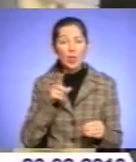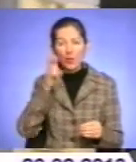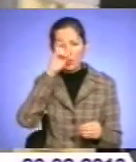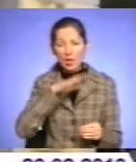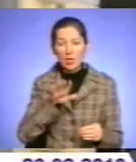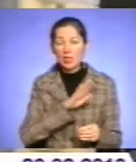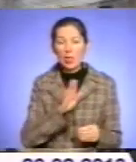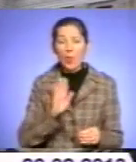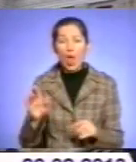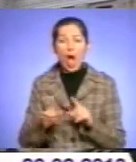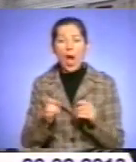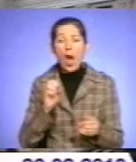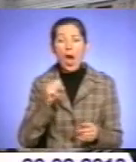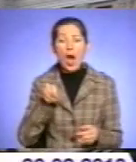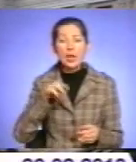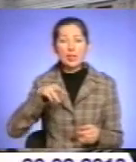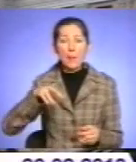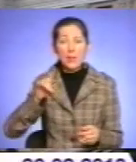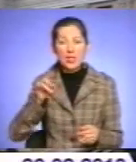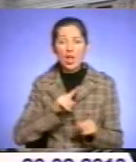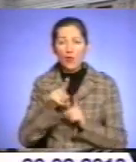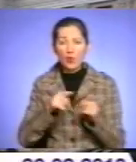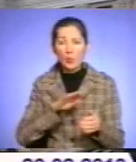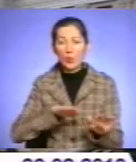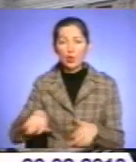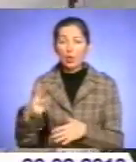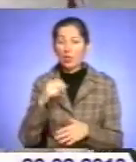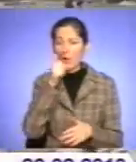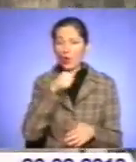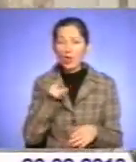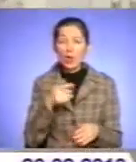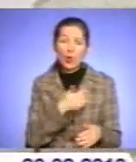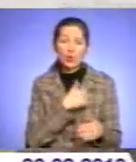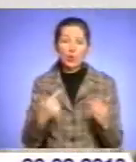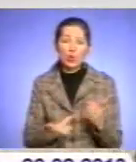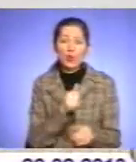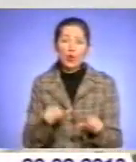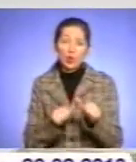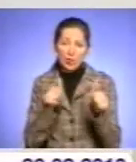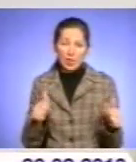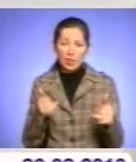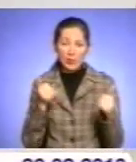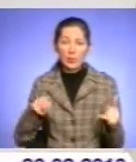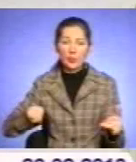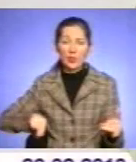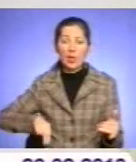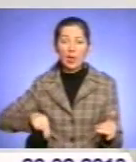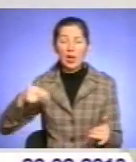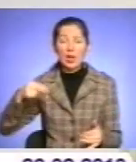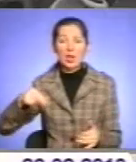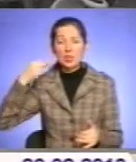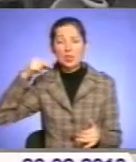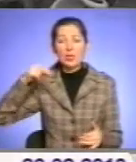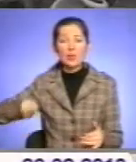розпочалась адмінреформа. Минуло 3 роки, і їх знову хочуть роз'єднати. Тепер президентські адміністрації вирішили на спорті не